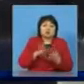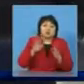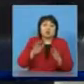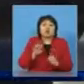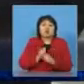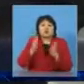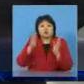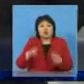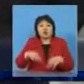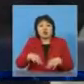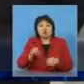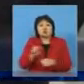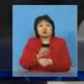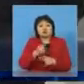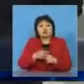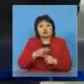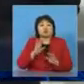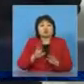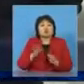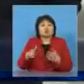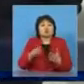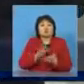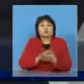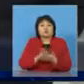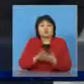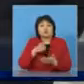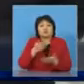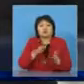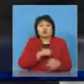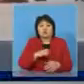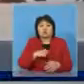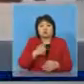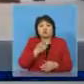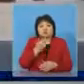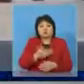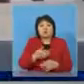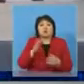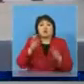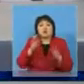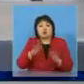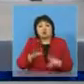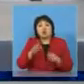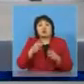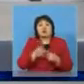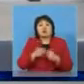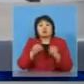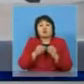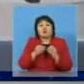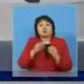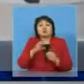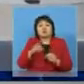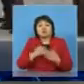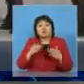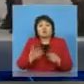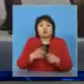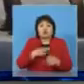Главный автокөлік жүретін жағдай жасалсын, қалғандары болады енді. Қар қалыңдығы 10 сантиметрден жоғары.